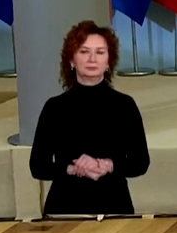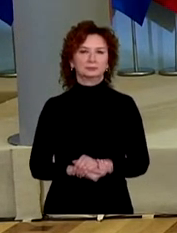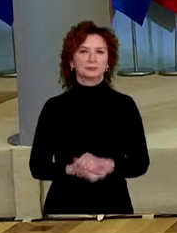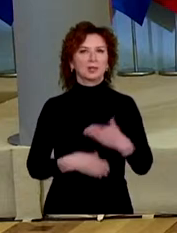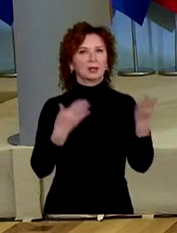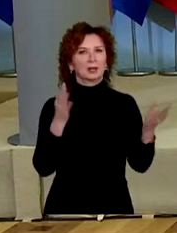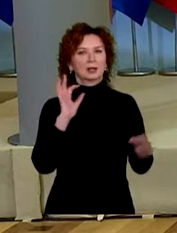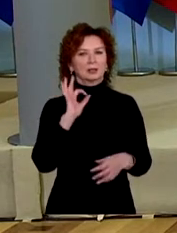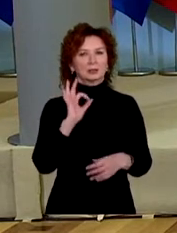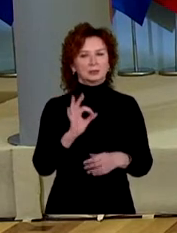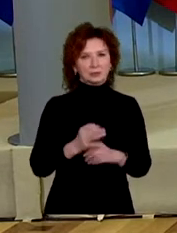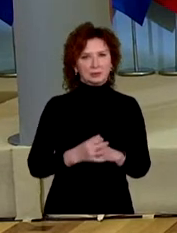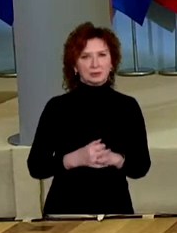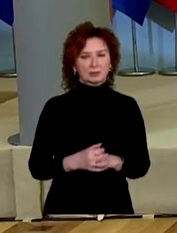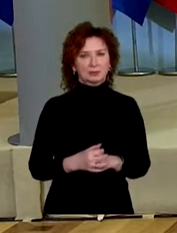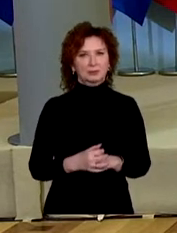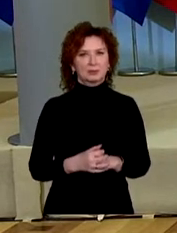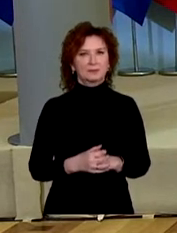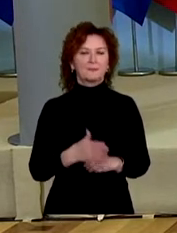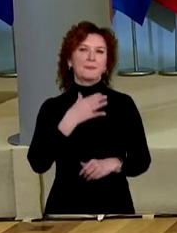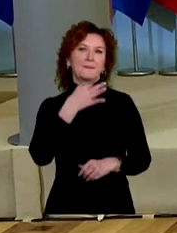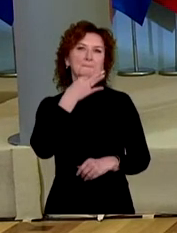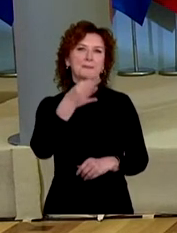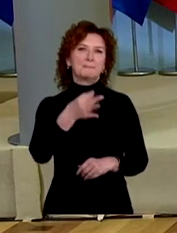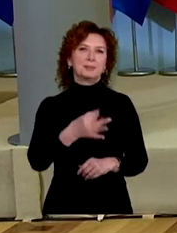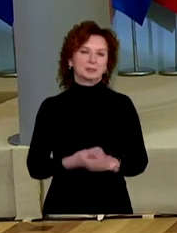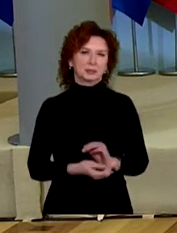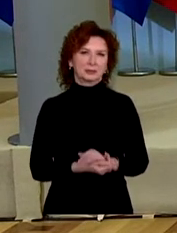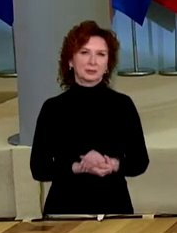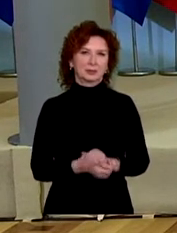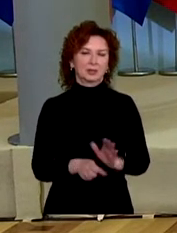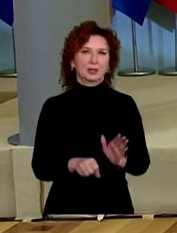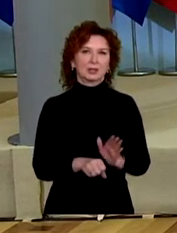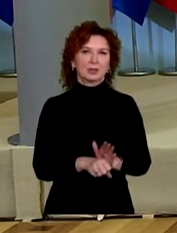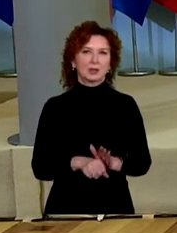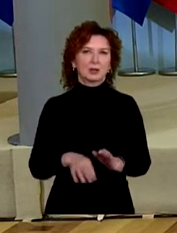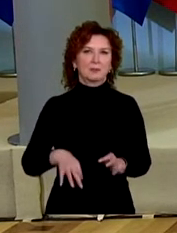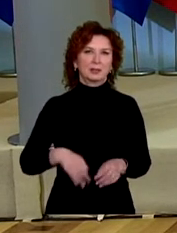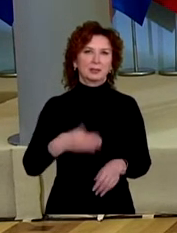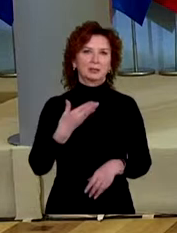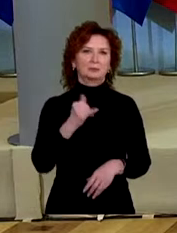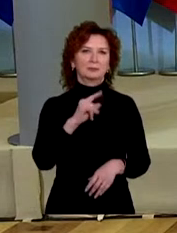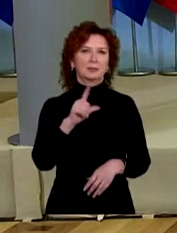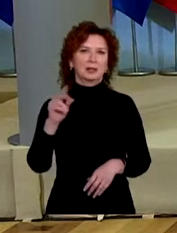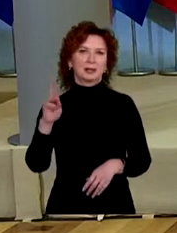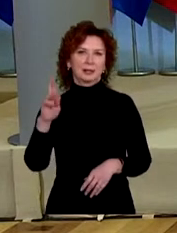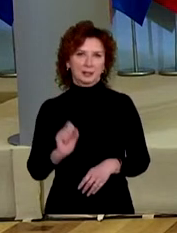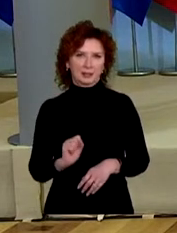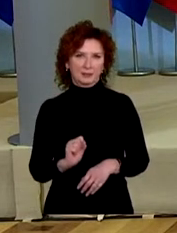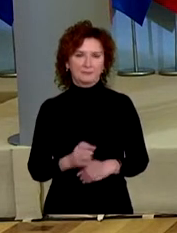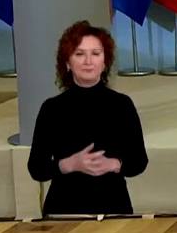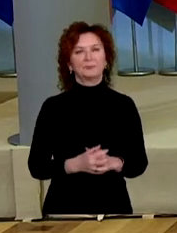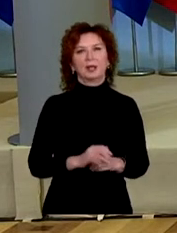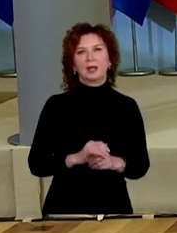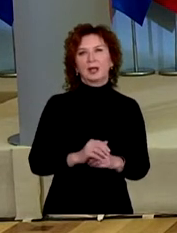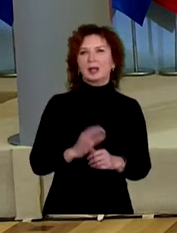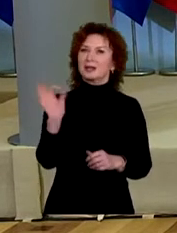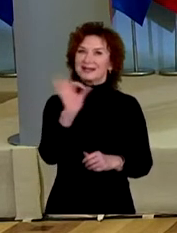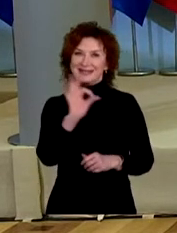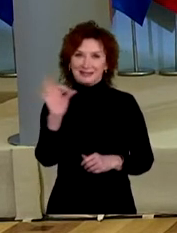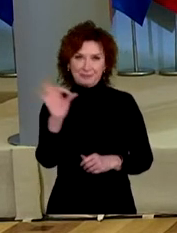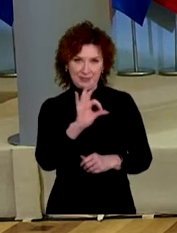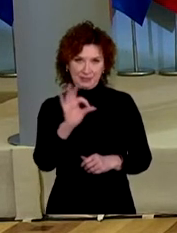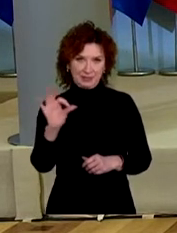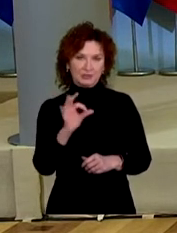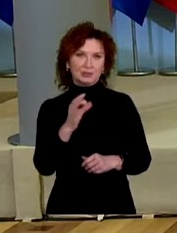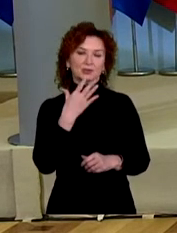Dzień dobry, Tomasz Fęska, Radio TOK FM. Ja mam takie pytanie do pana ministra Millera. Eksperci od modelowania epidemii z